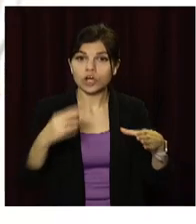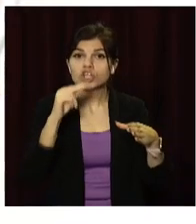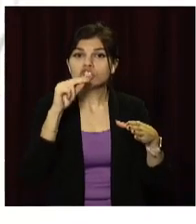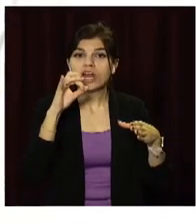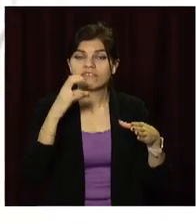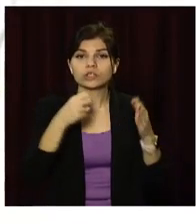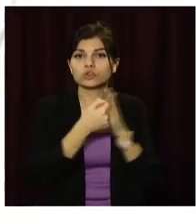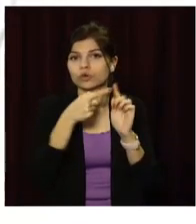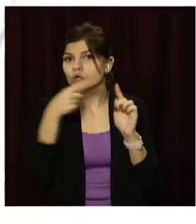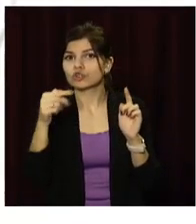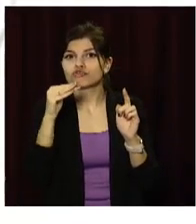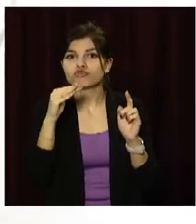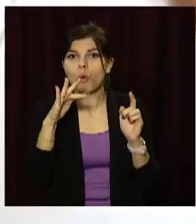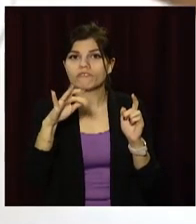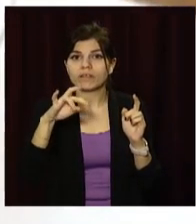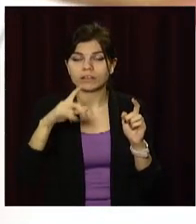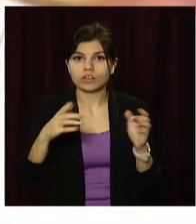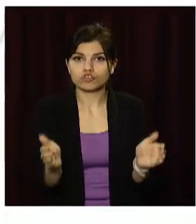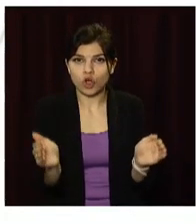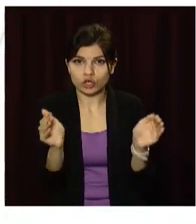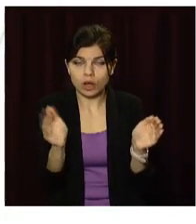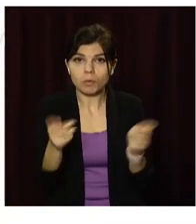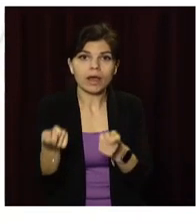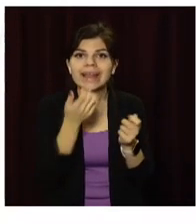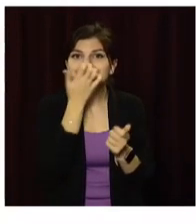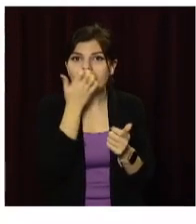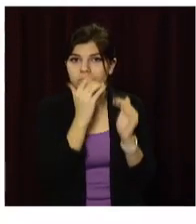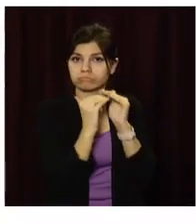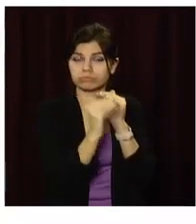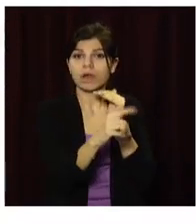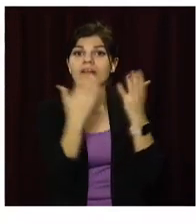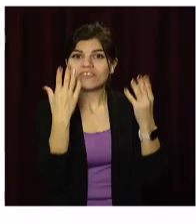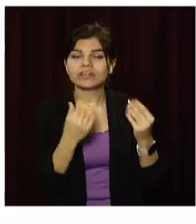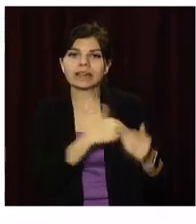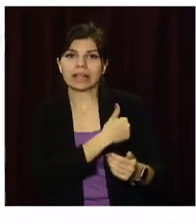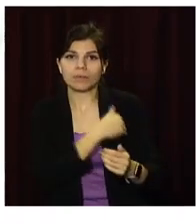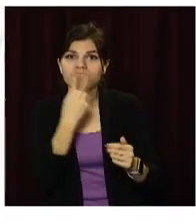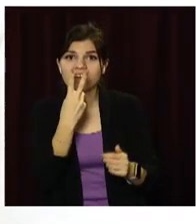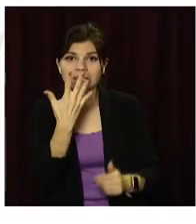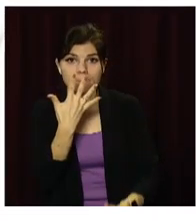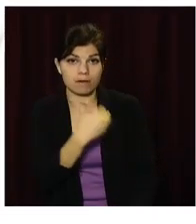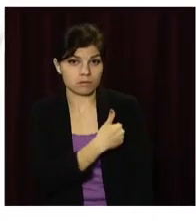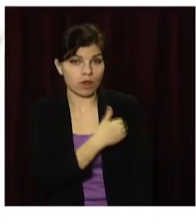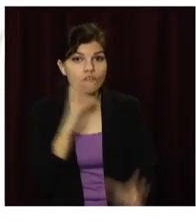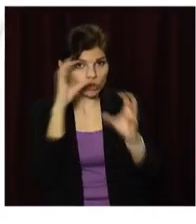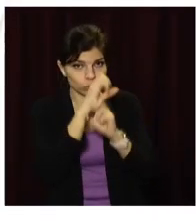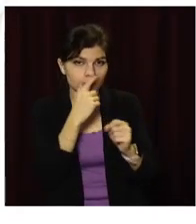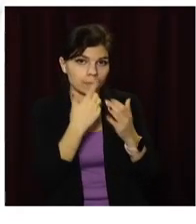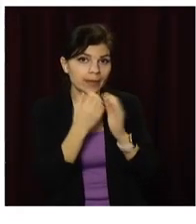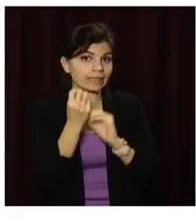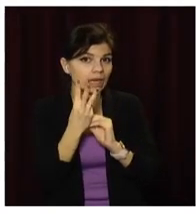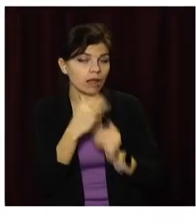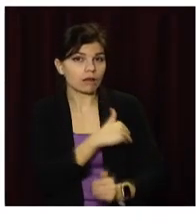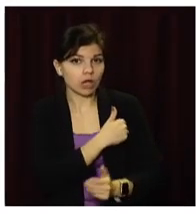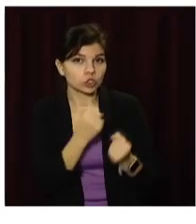початку жовтня вони стоять в холодильниках, а потім їх переносять в теплицю. Там вдень підтримується температура 25 градусів, вночі –